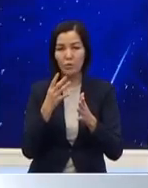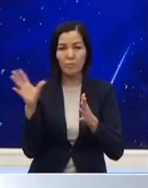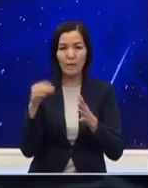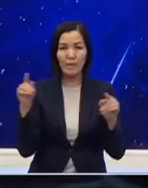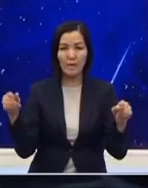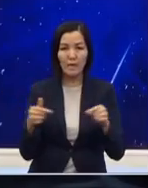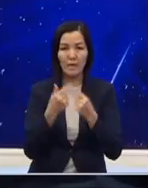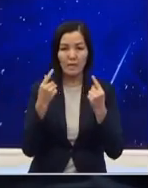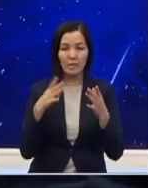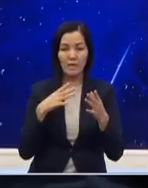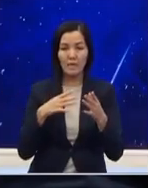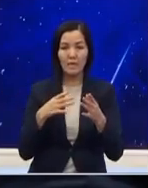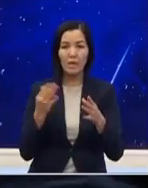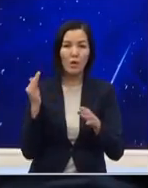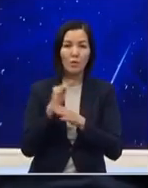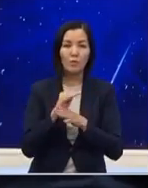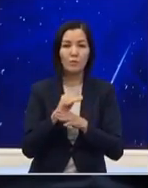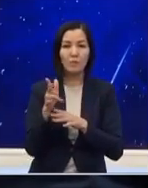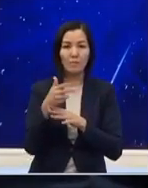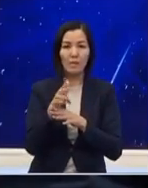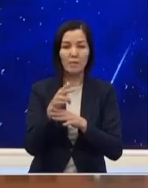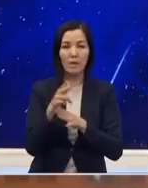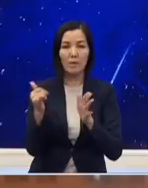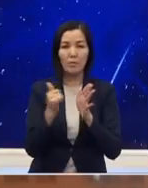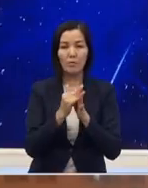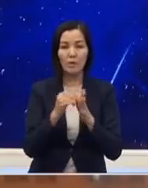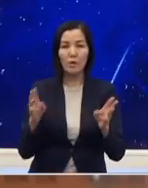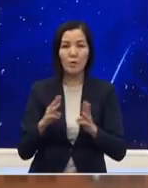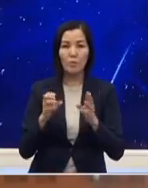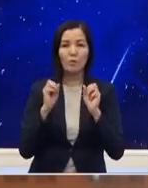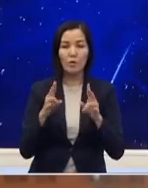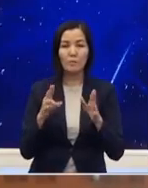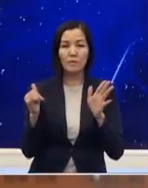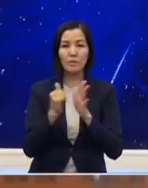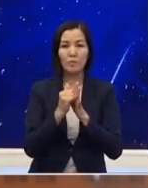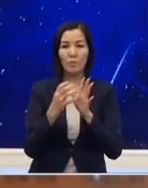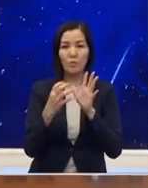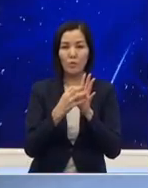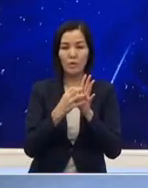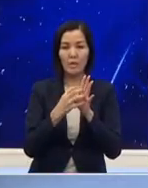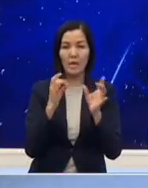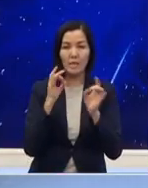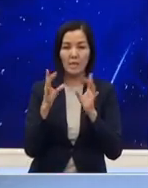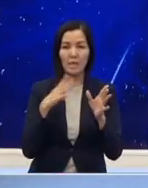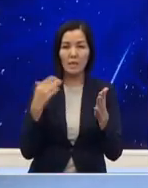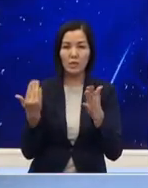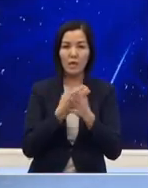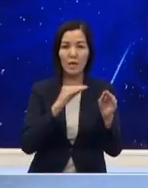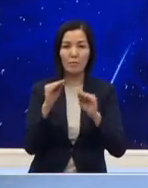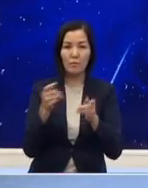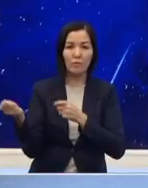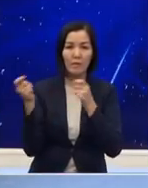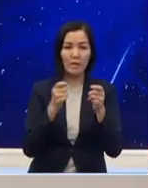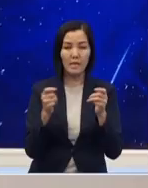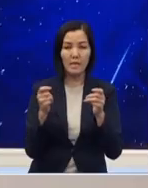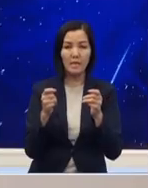қайта жаңартылыпты. Бұған қосымша бейне бақылау камералары мен өрт қауіпсіздік датчиктері орнатылған. Енді тек жаңа жабдықтардың келуін күтуде.